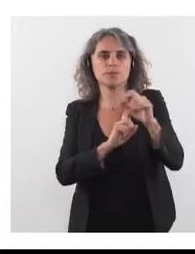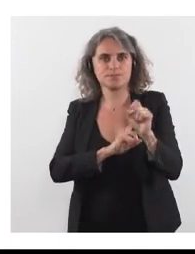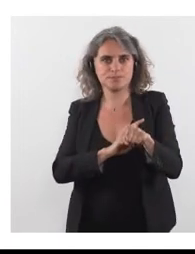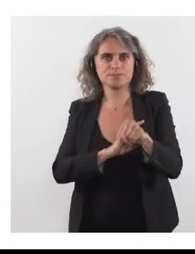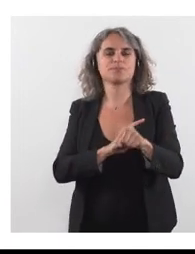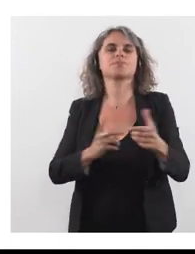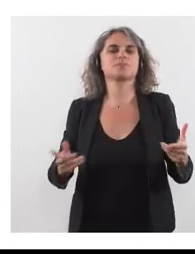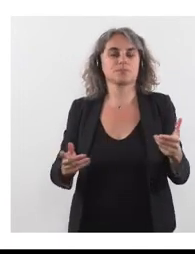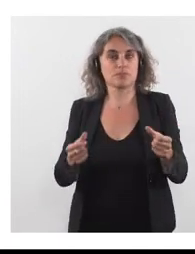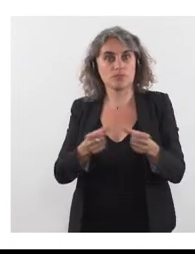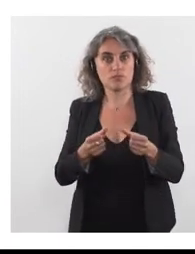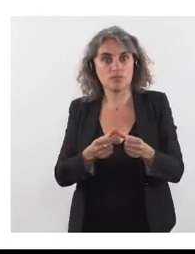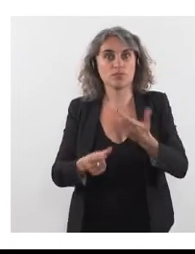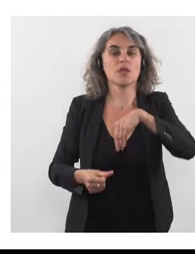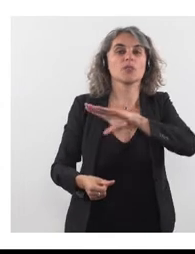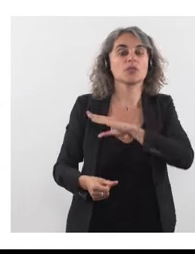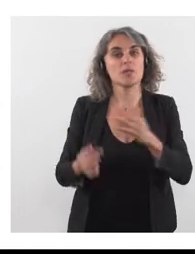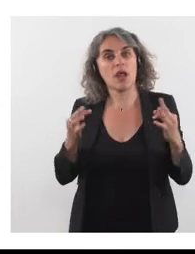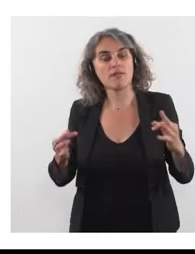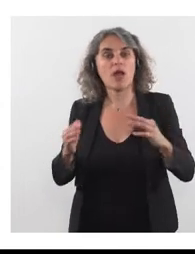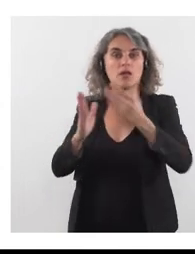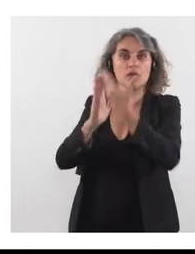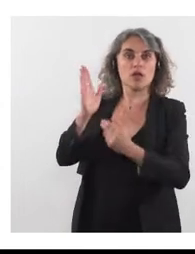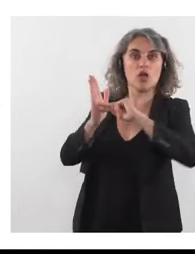est chargé de la bonne application de